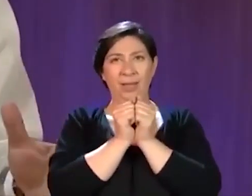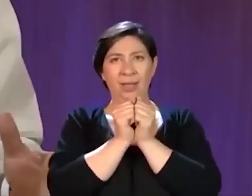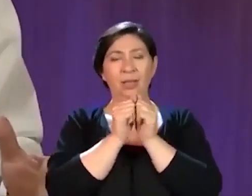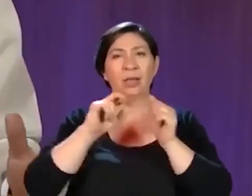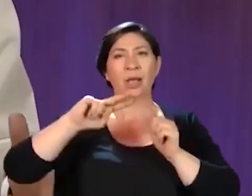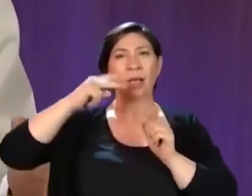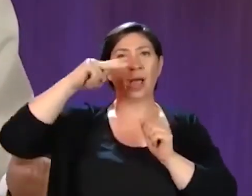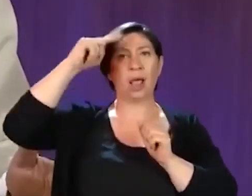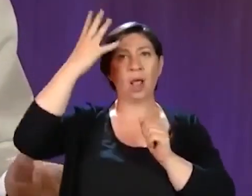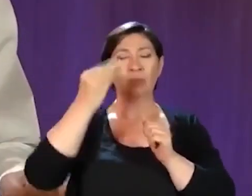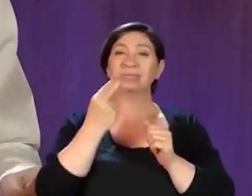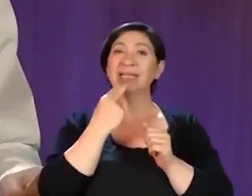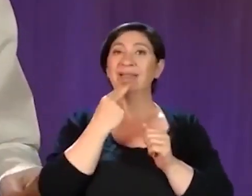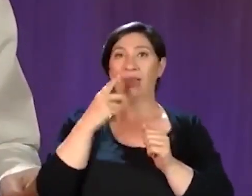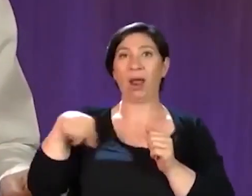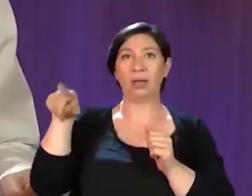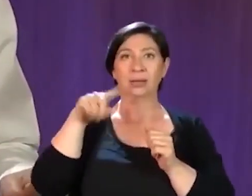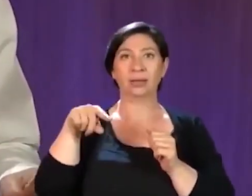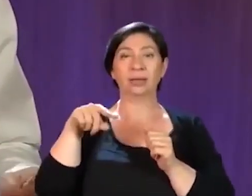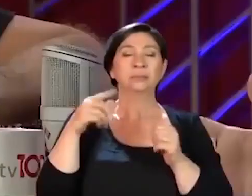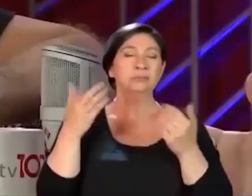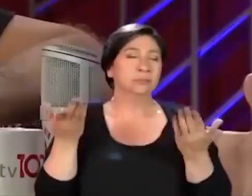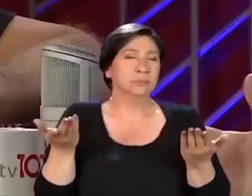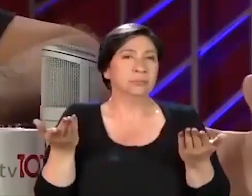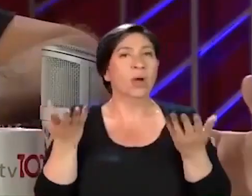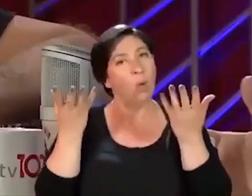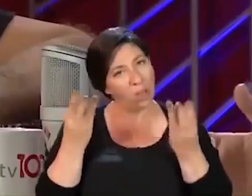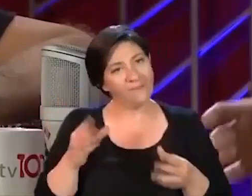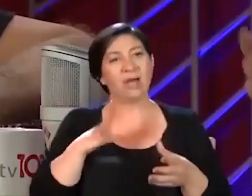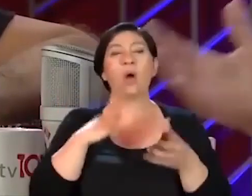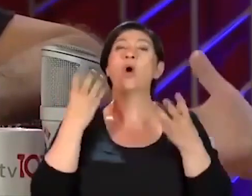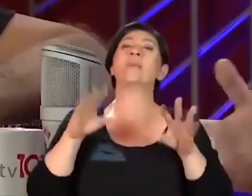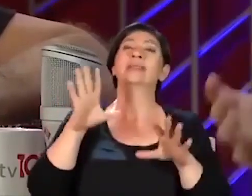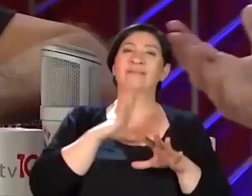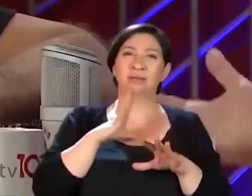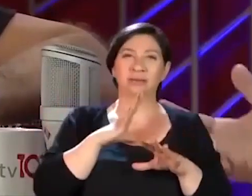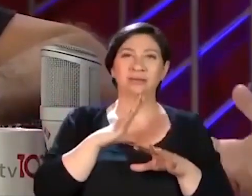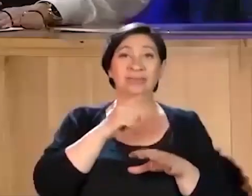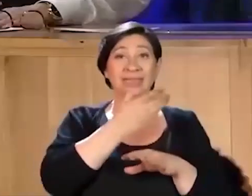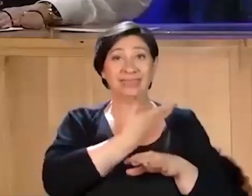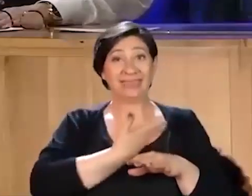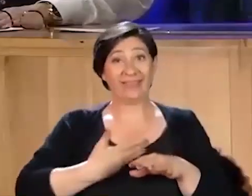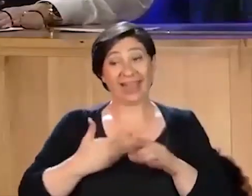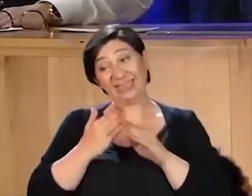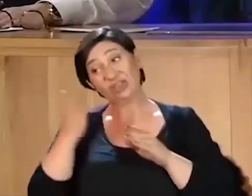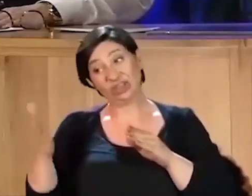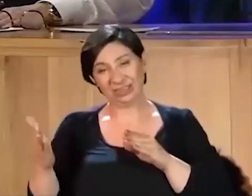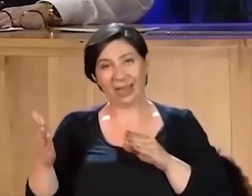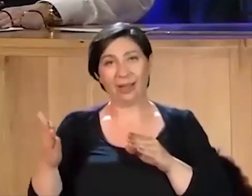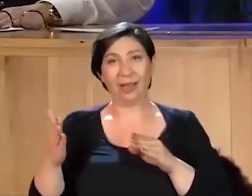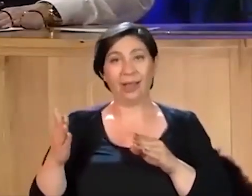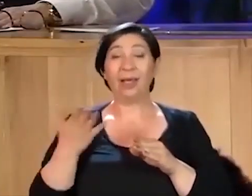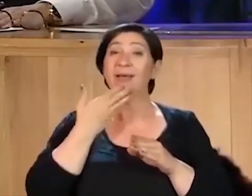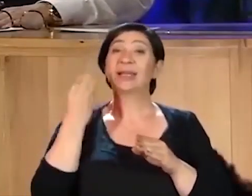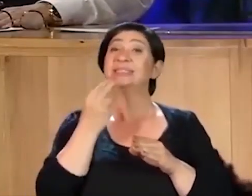Kariyer yapmak isteyen genç hanımlar bunlar yani o alanlarda varolmayan olan sana olan sevgileri dışında